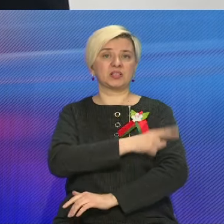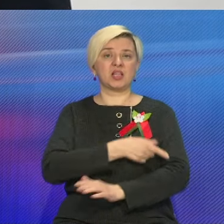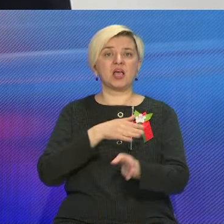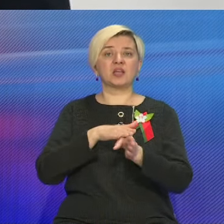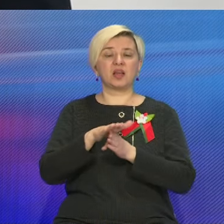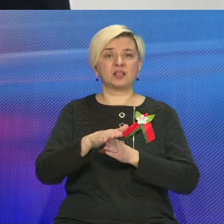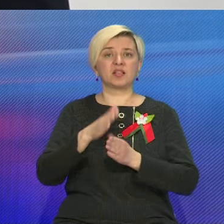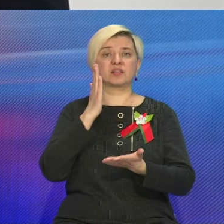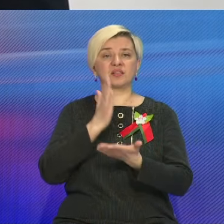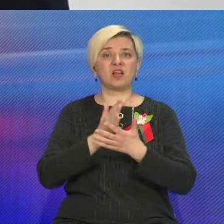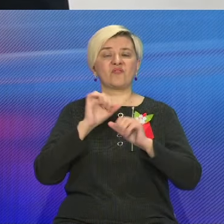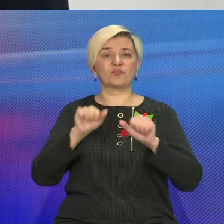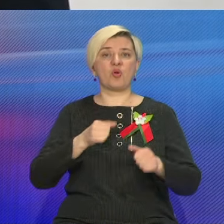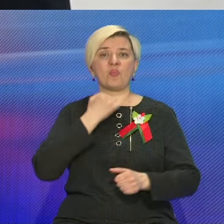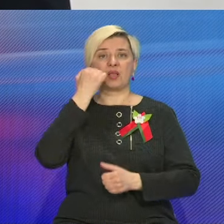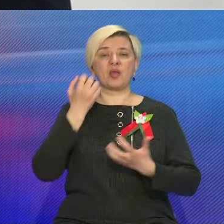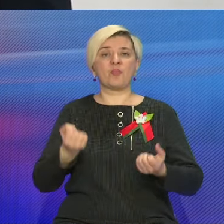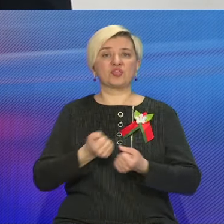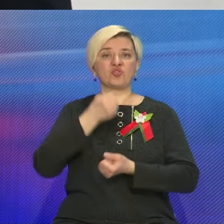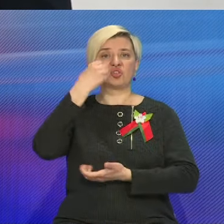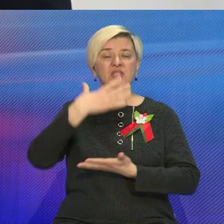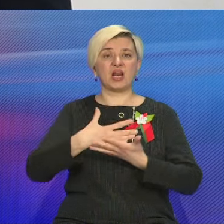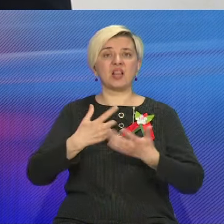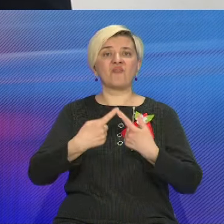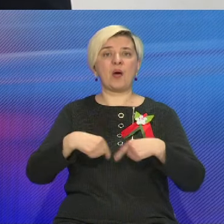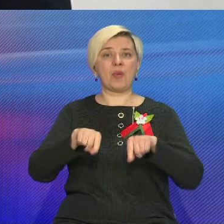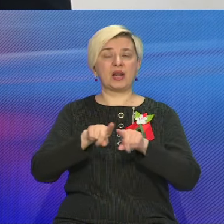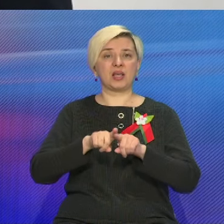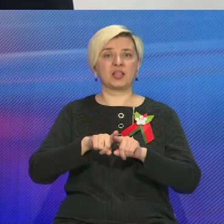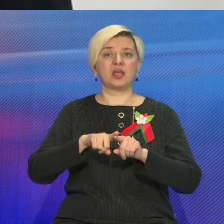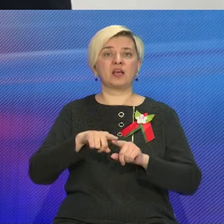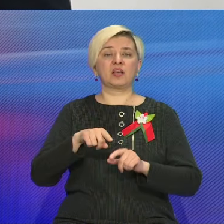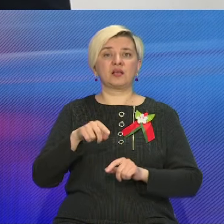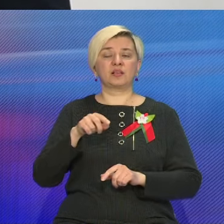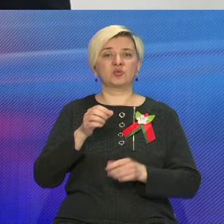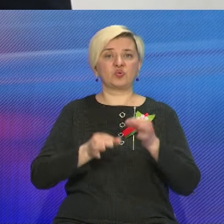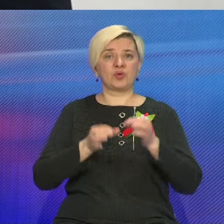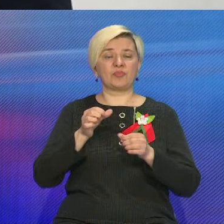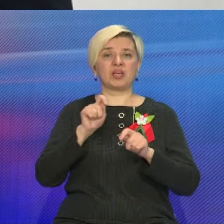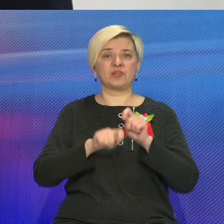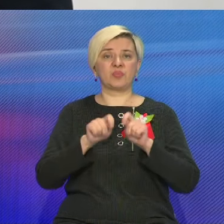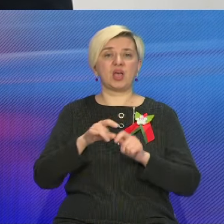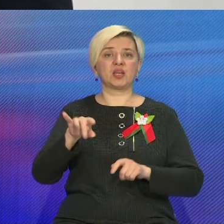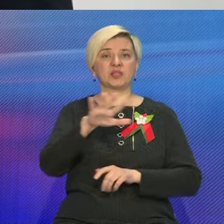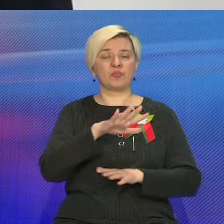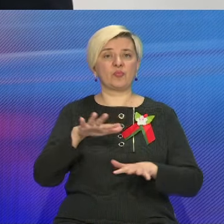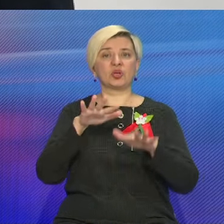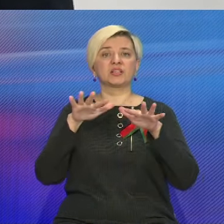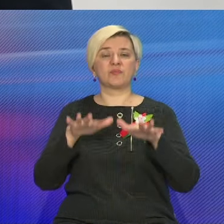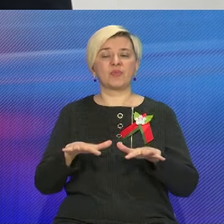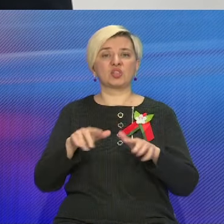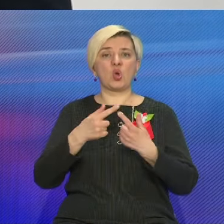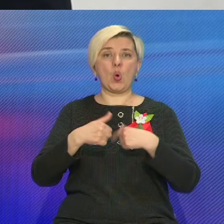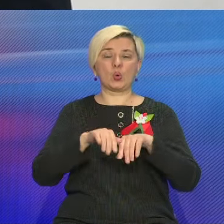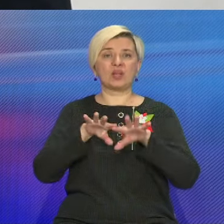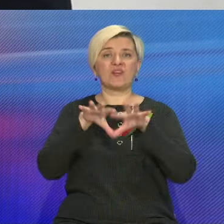поддержке руководства Центрального аппарата Государственного комитета судебных экспертиз, республиканских и местных органов власти, а